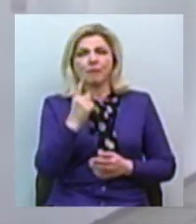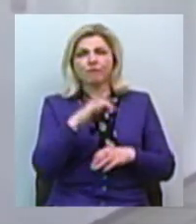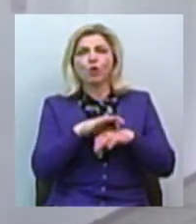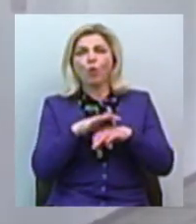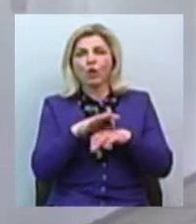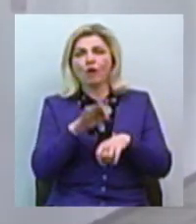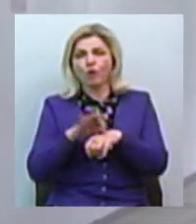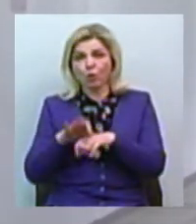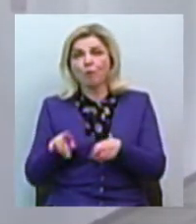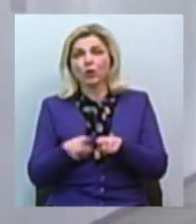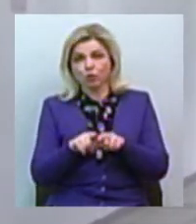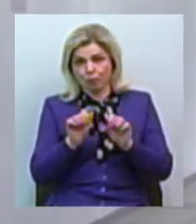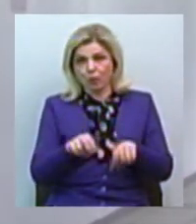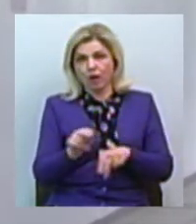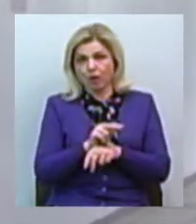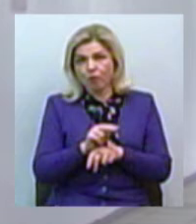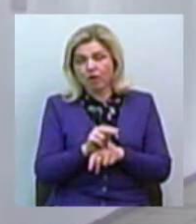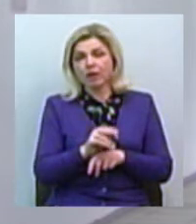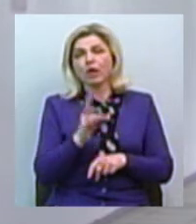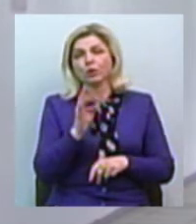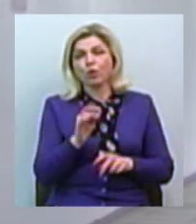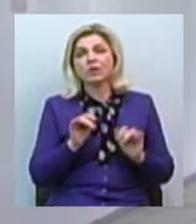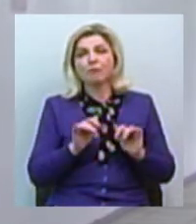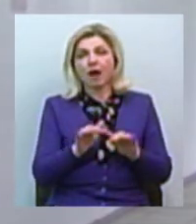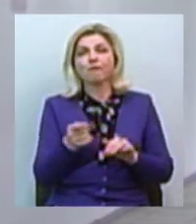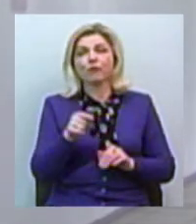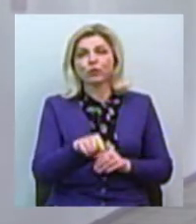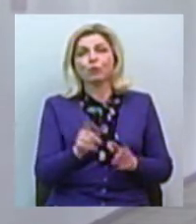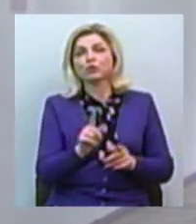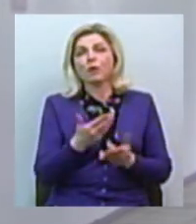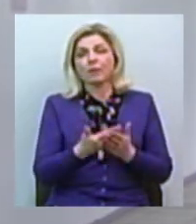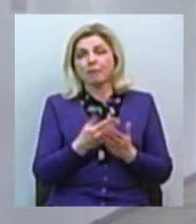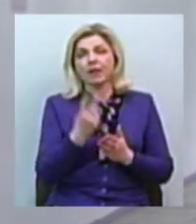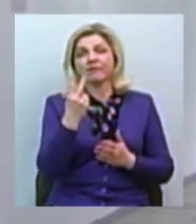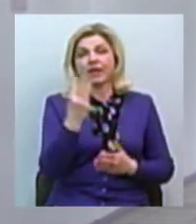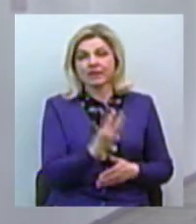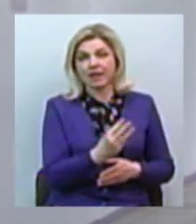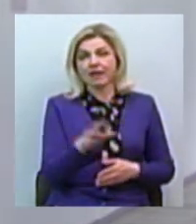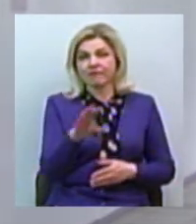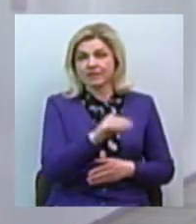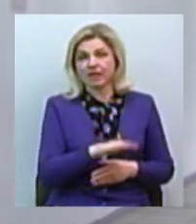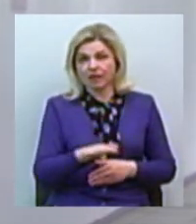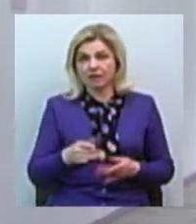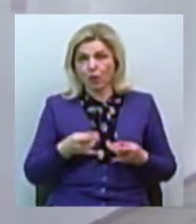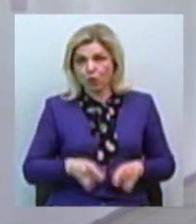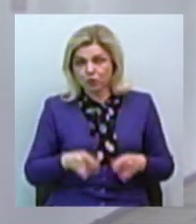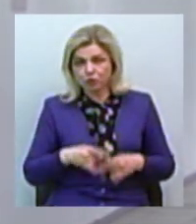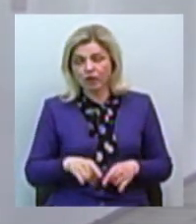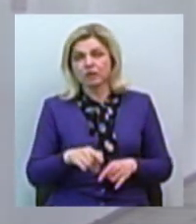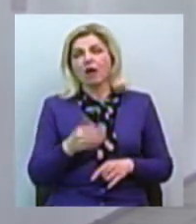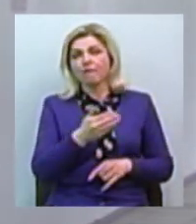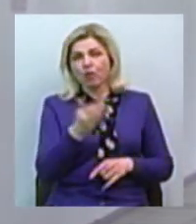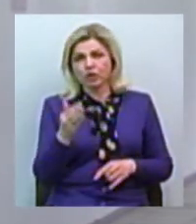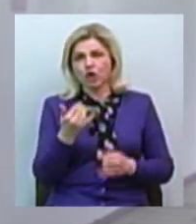можна лікувати, але справа в тому, що приблизно 2/3 всіх дітей народжуваних, вони